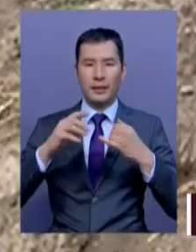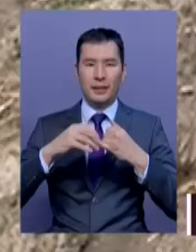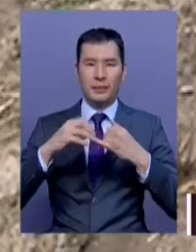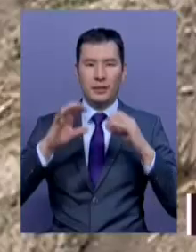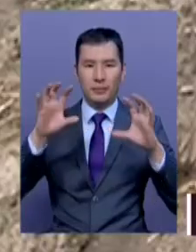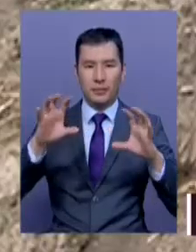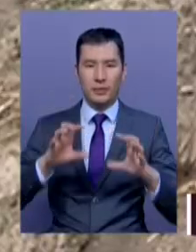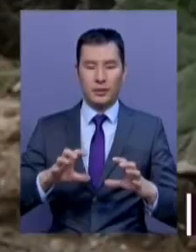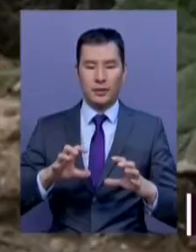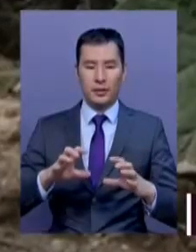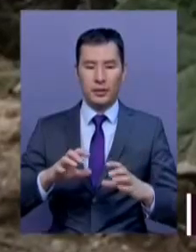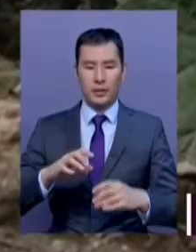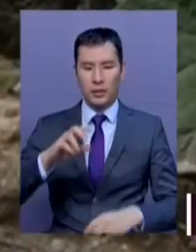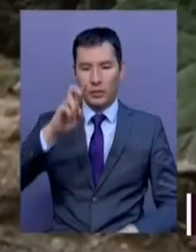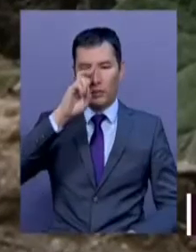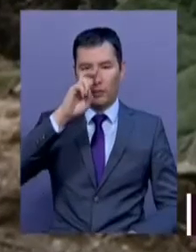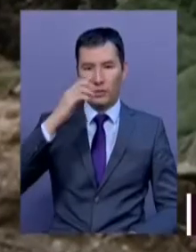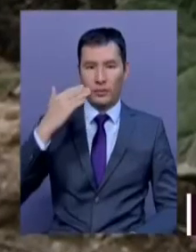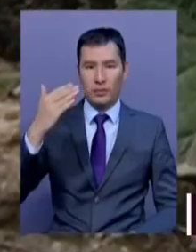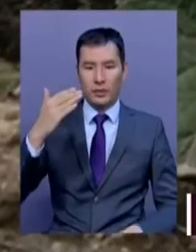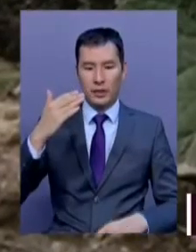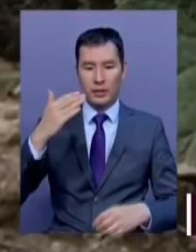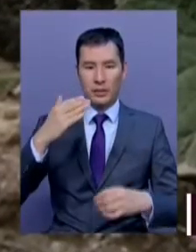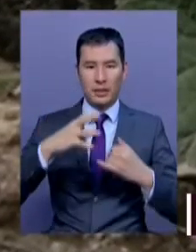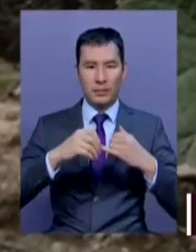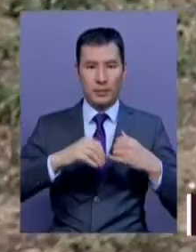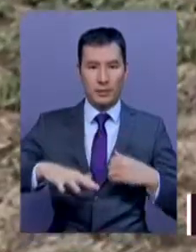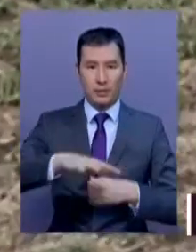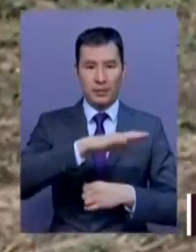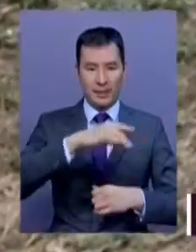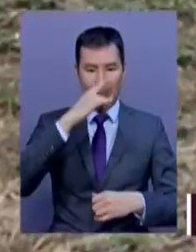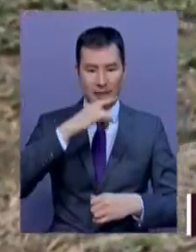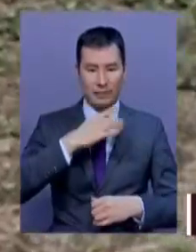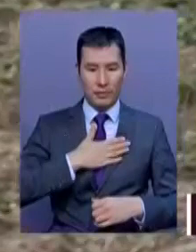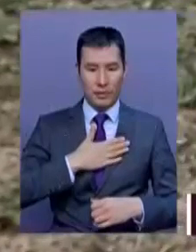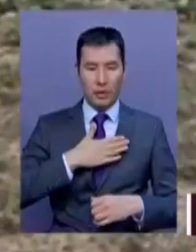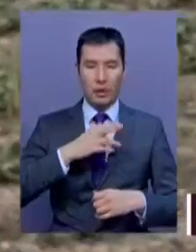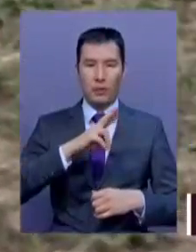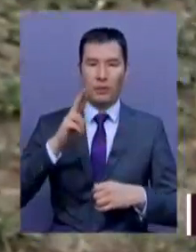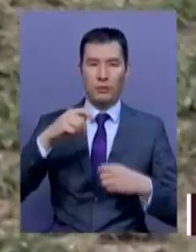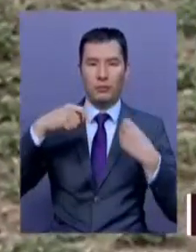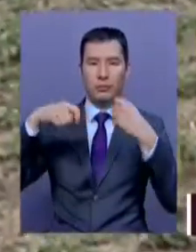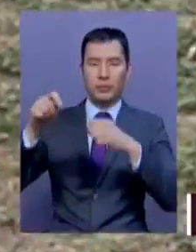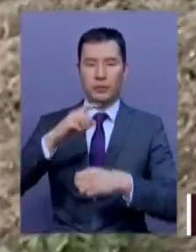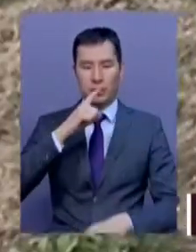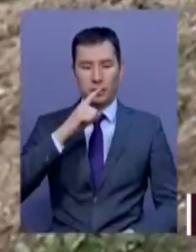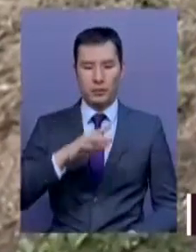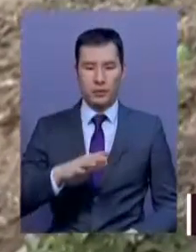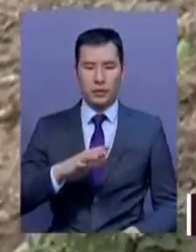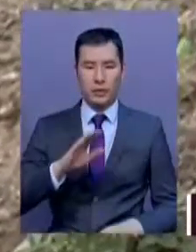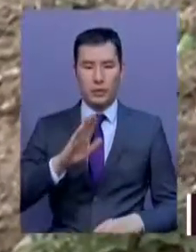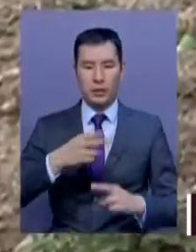бабының 1-ші тармағында мемлекет меншігіндегі жер шетелдіктерге шетелдік қатысуы бар заңды тұлғаларға ауыл шаруашылығын дамыту